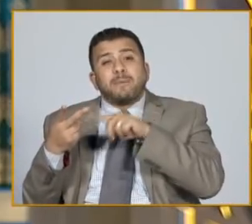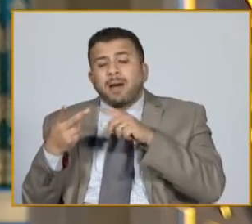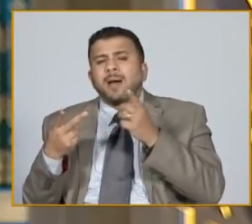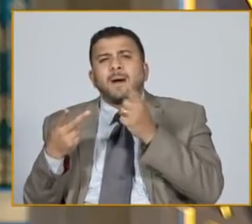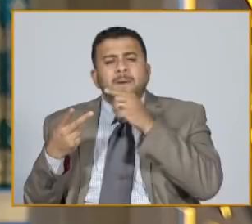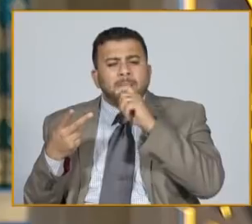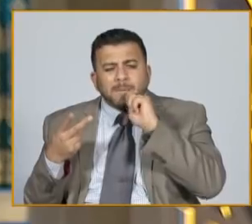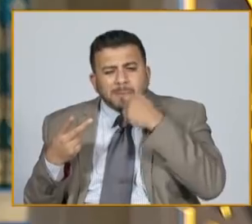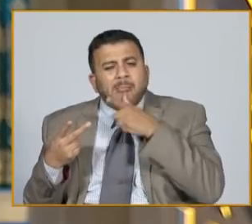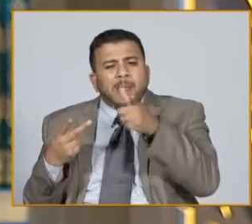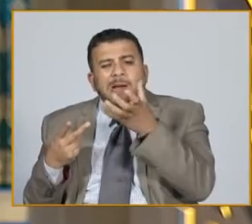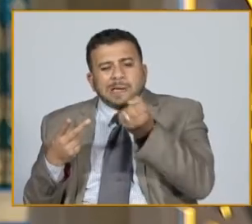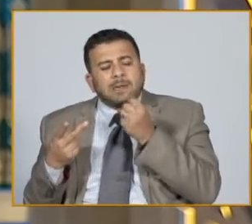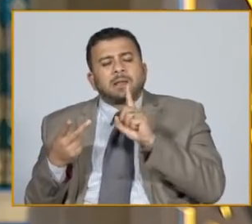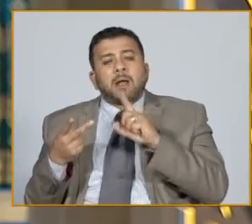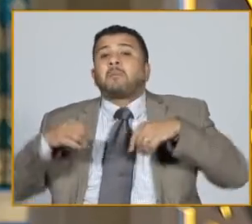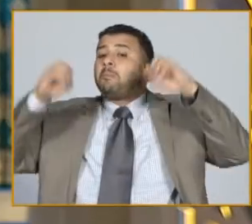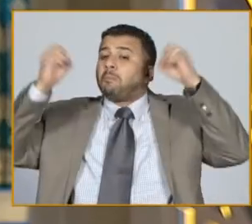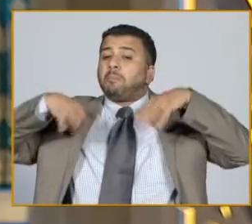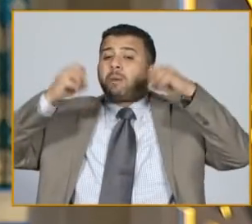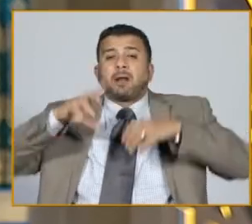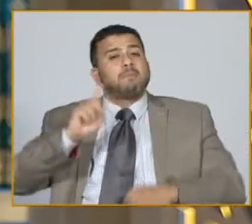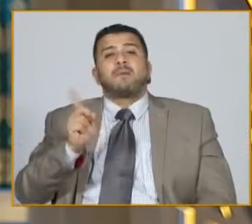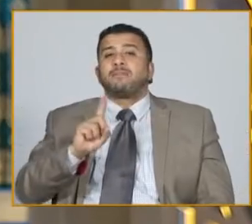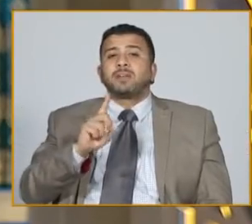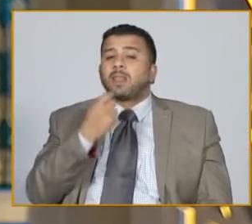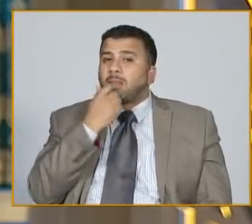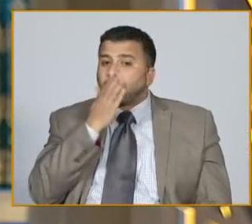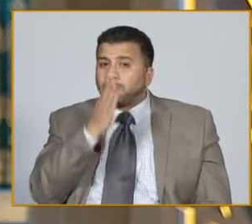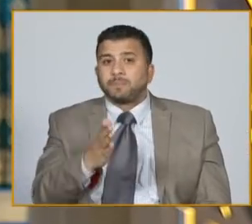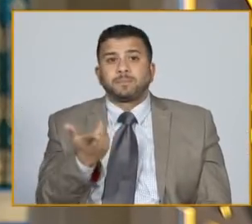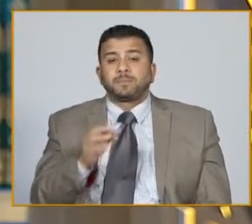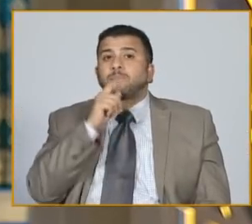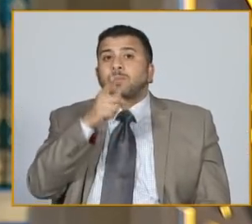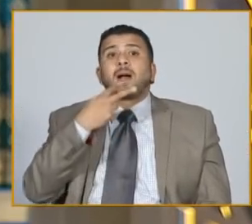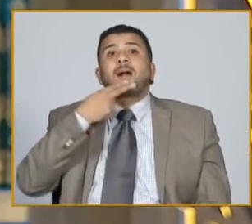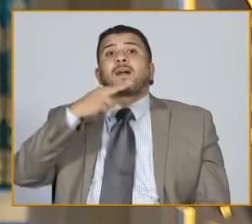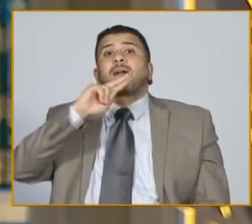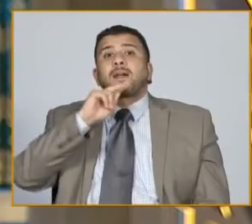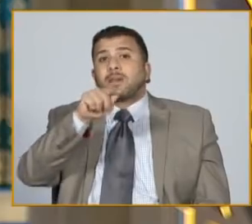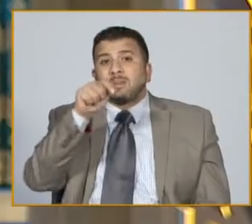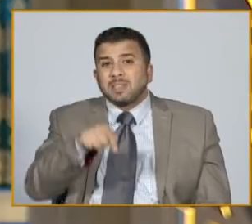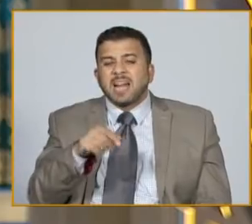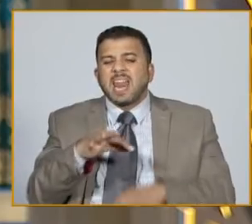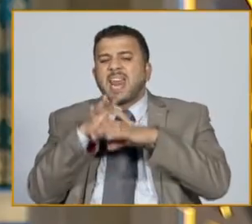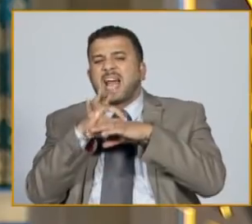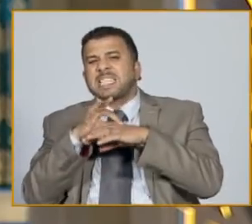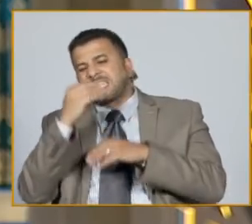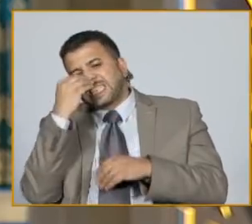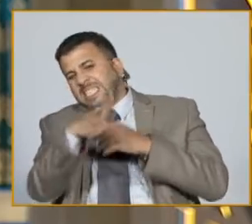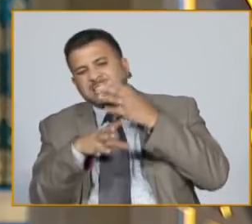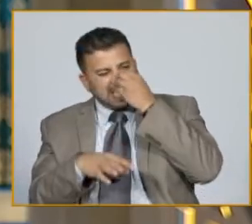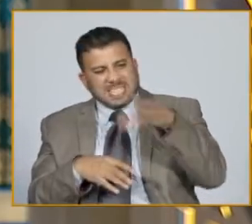بيعهما، يذهب الله هذه البركة. والكذاب سبحان الله من العقوبات المعجلة بغض الناس له، الناس